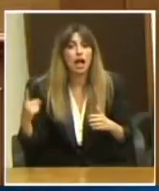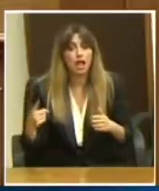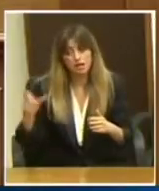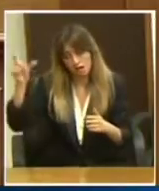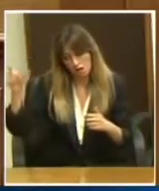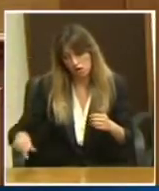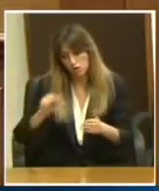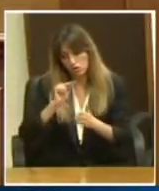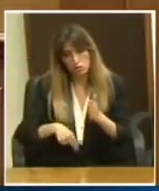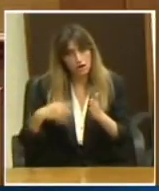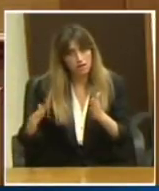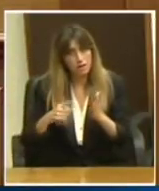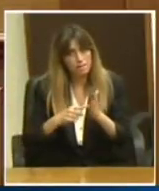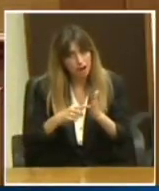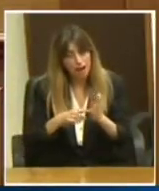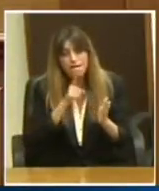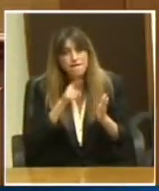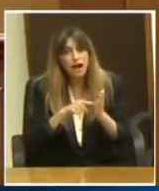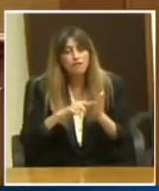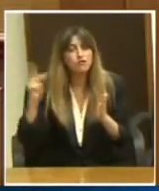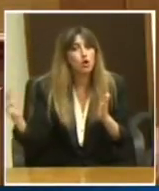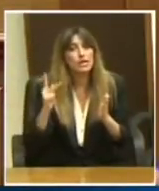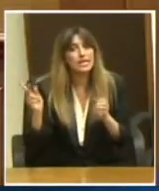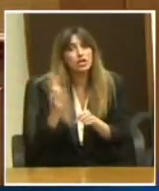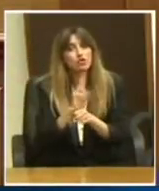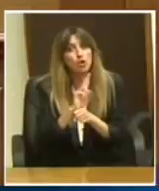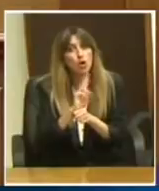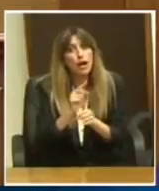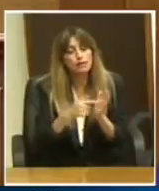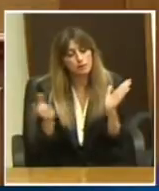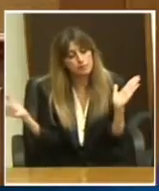κοινοτικό έγγραφο ο όρος «Δημοκρατία της Μακεδονίας»,